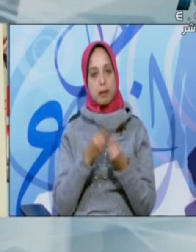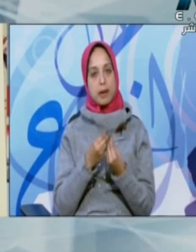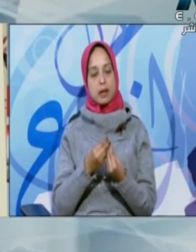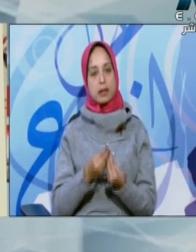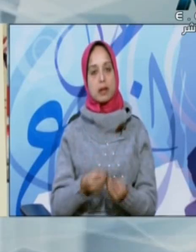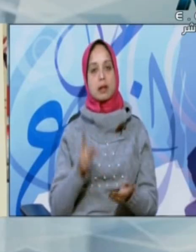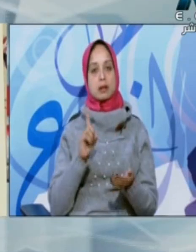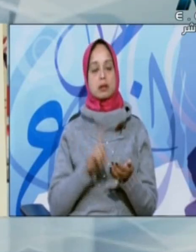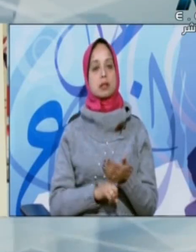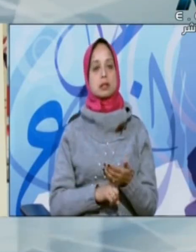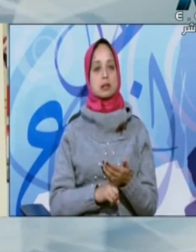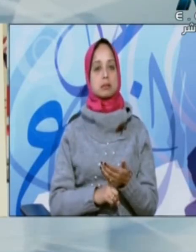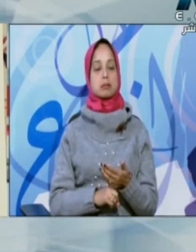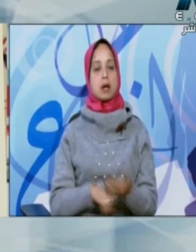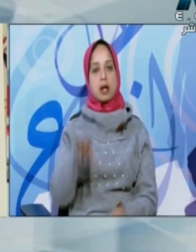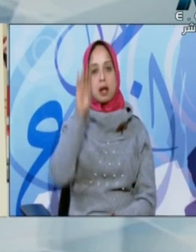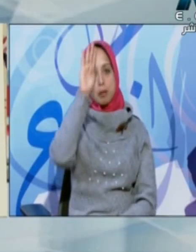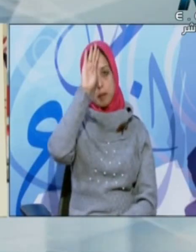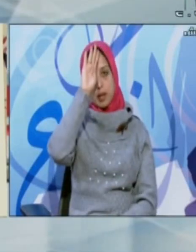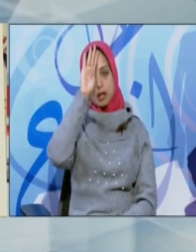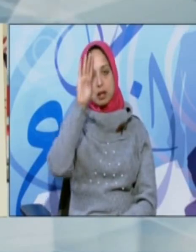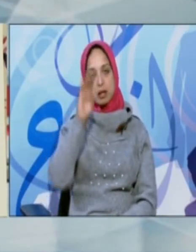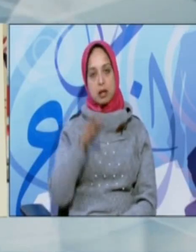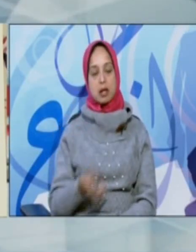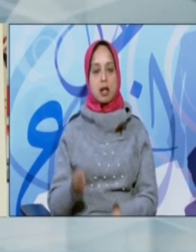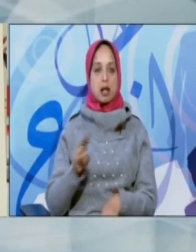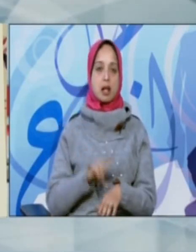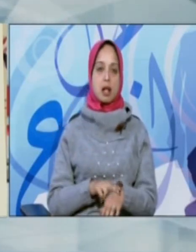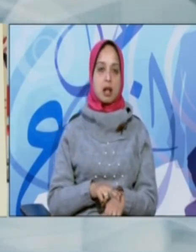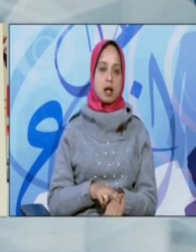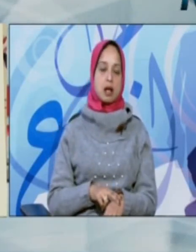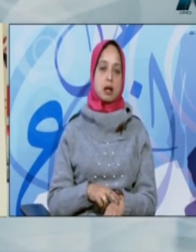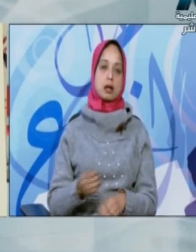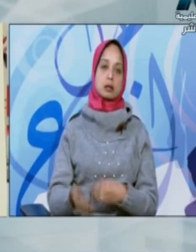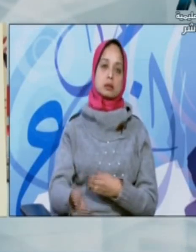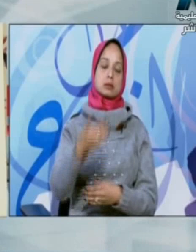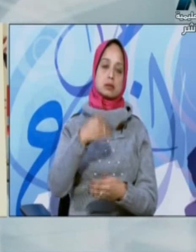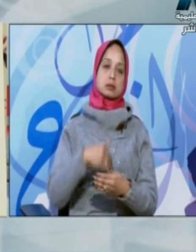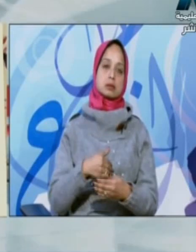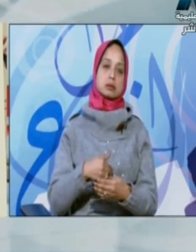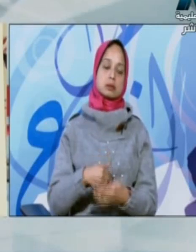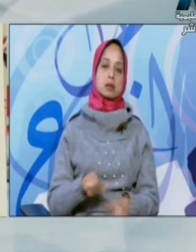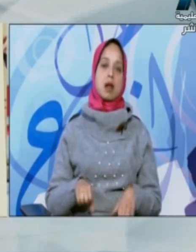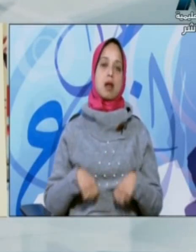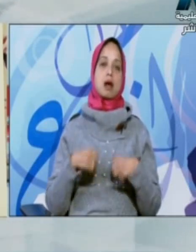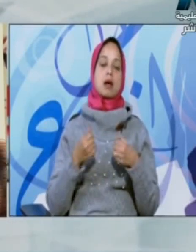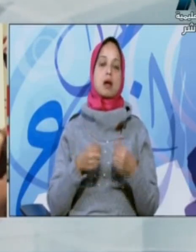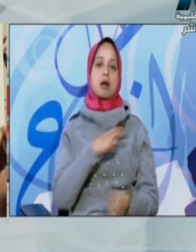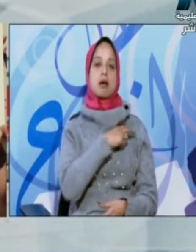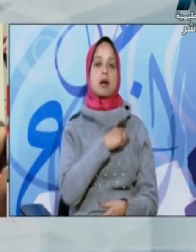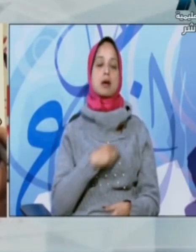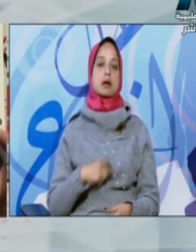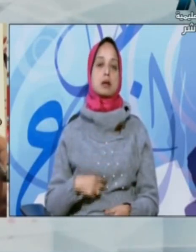إجبار الملك على عودة الحياة النيابية،